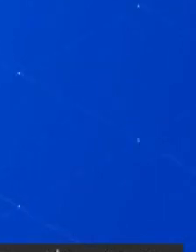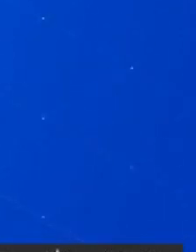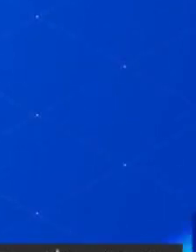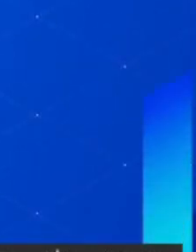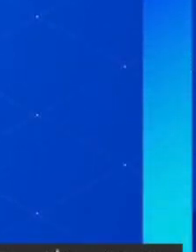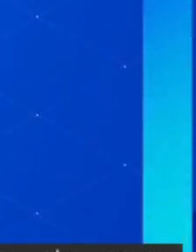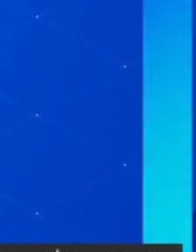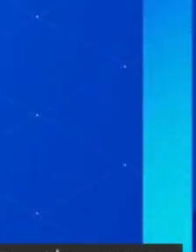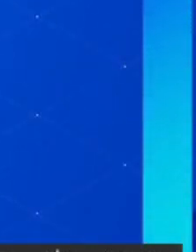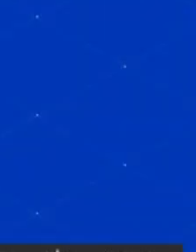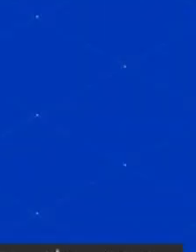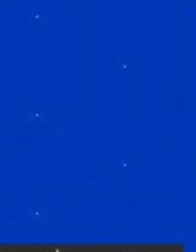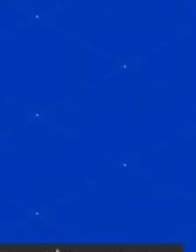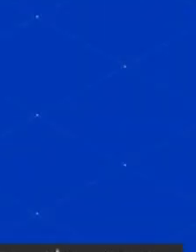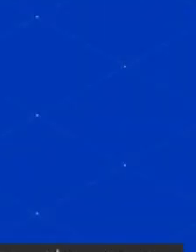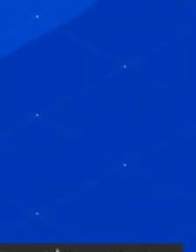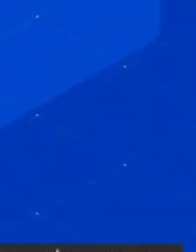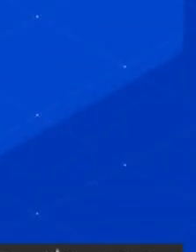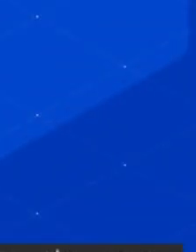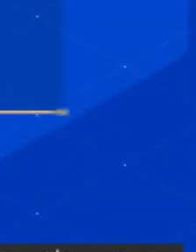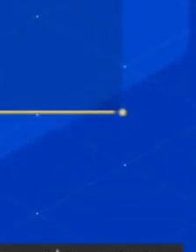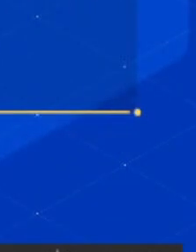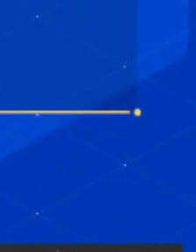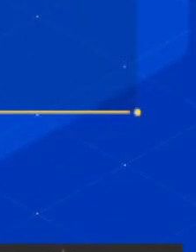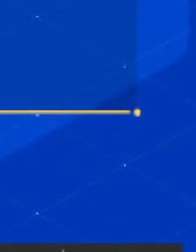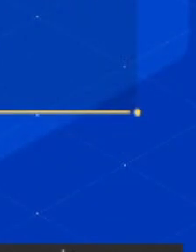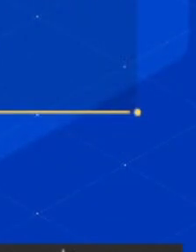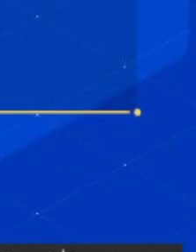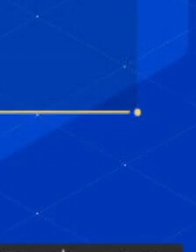으 으